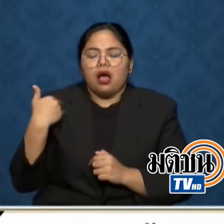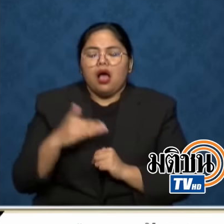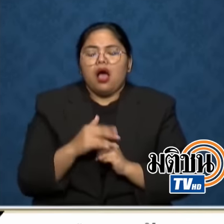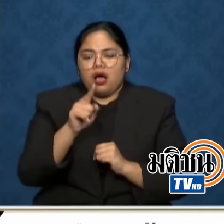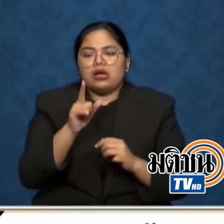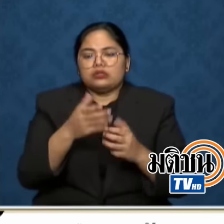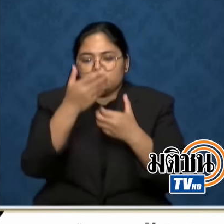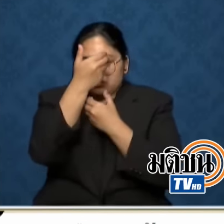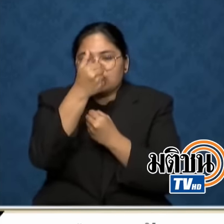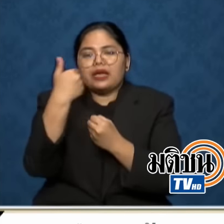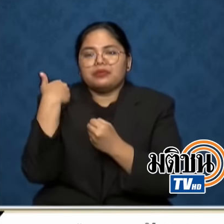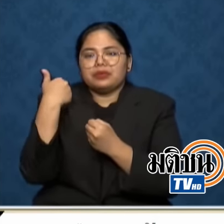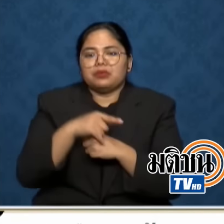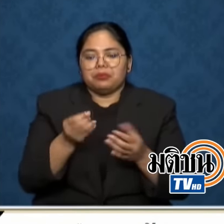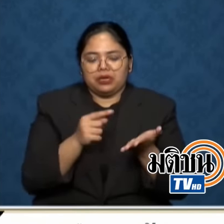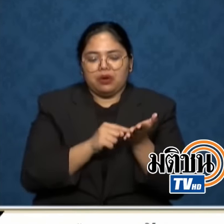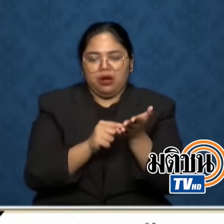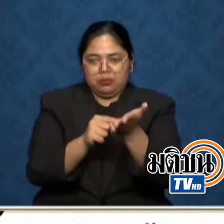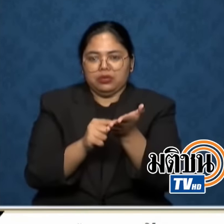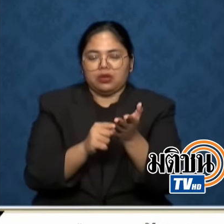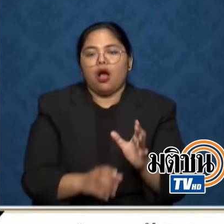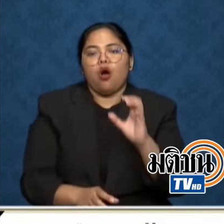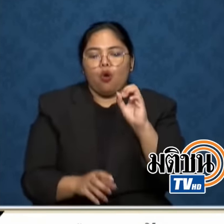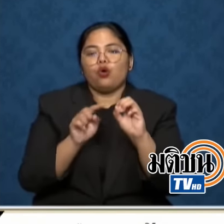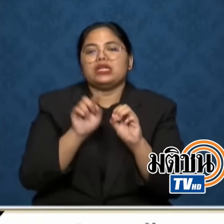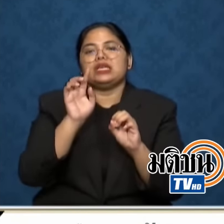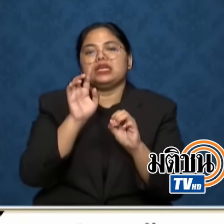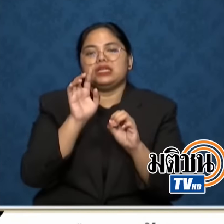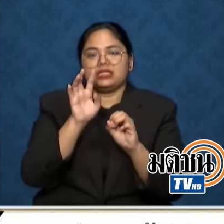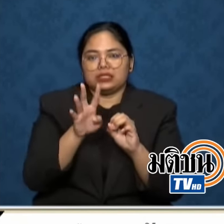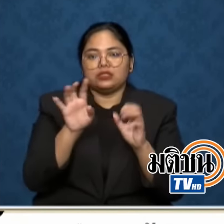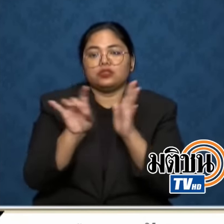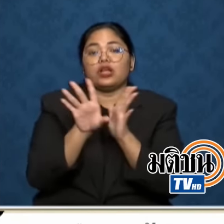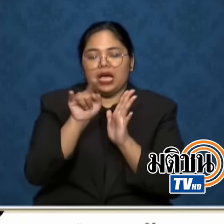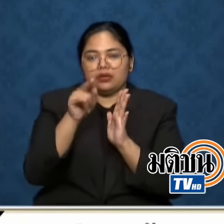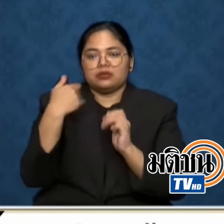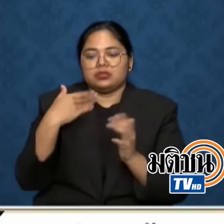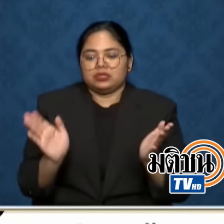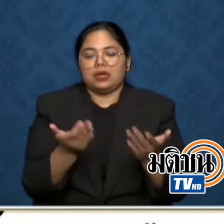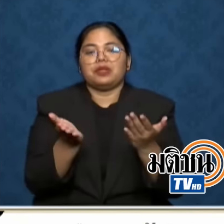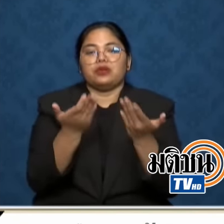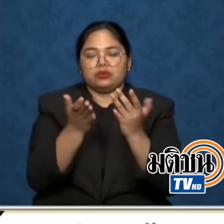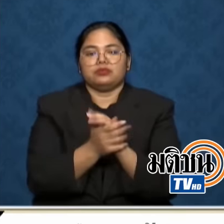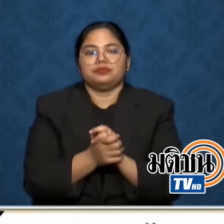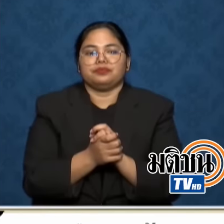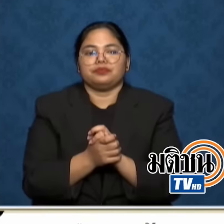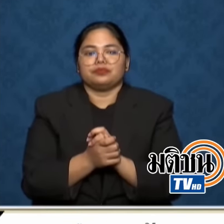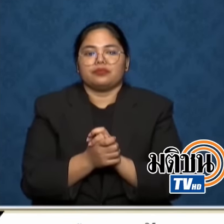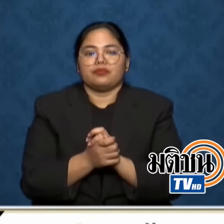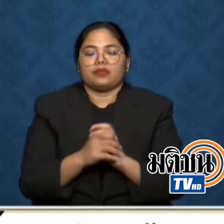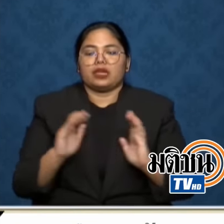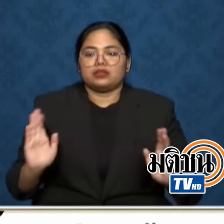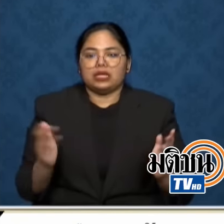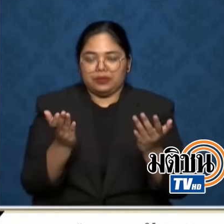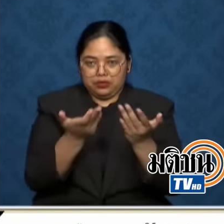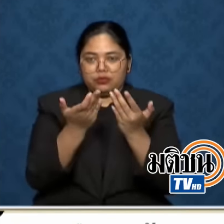มี Business Matching ให้ใช่ไหมครับโอสุดท้ายครับ Offset นะครับหรือการสนับสนุนนะครับเพิ่มเติมเรามี2อย่างครับท่านประธานเราสนับ